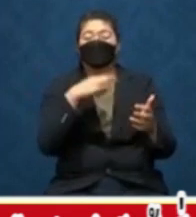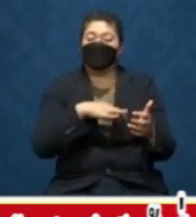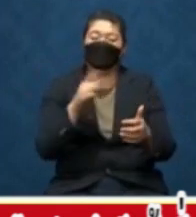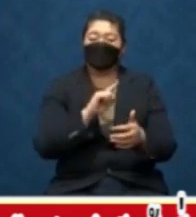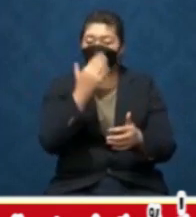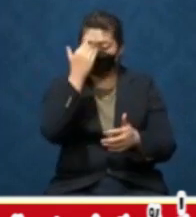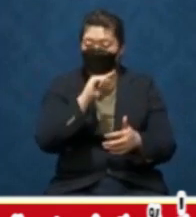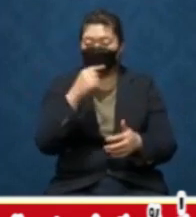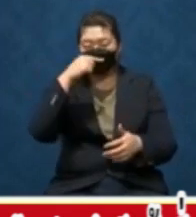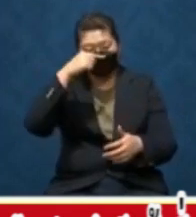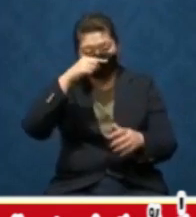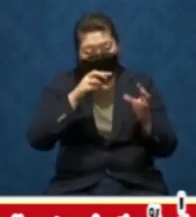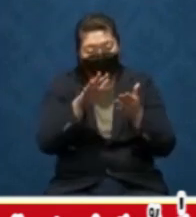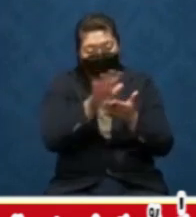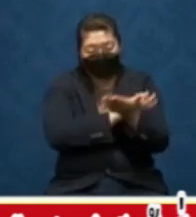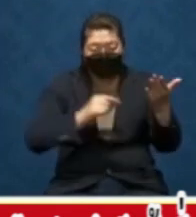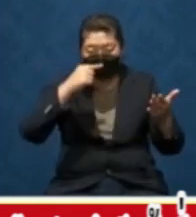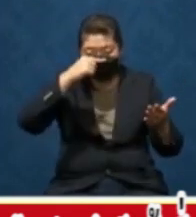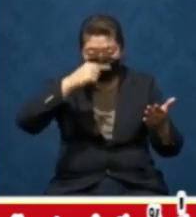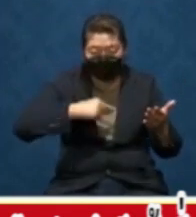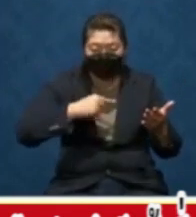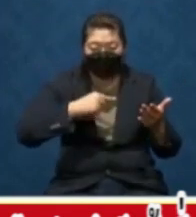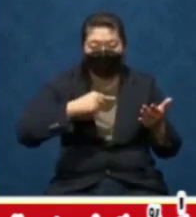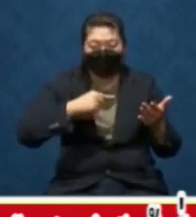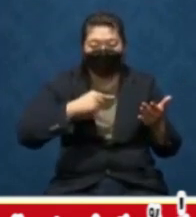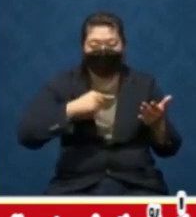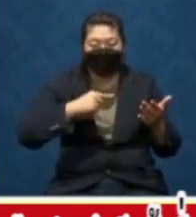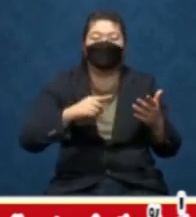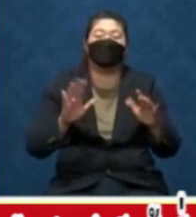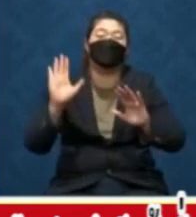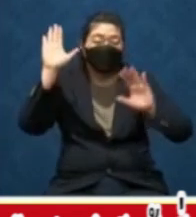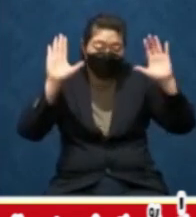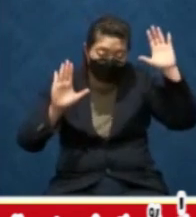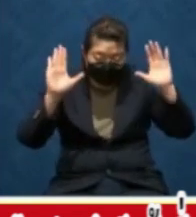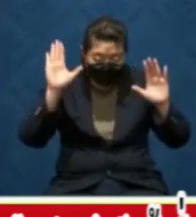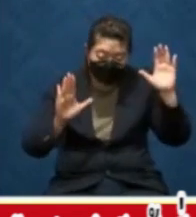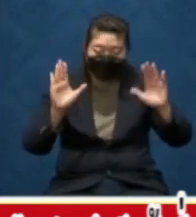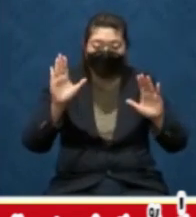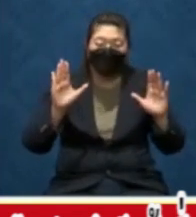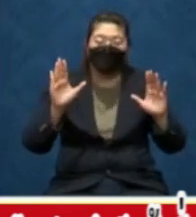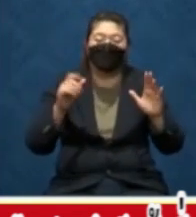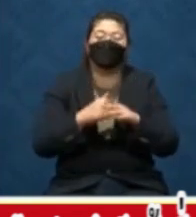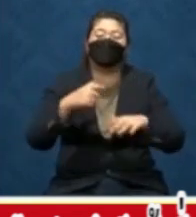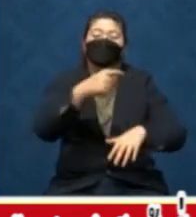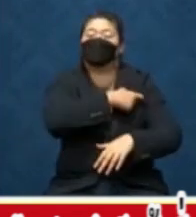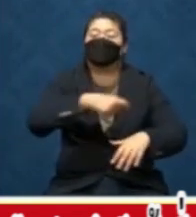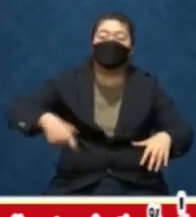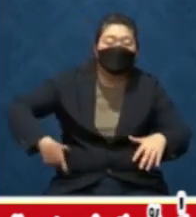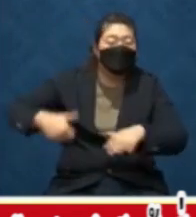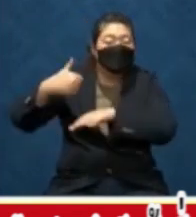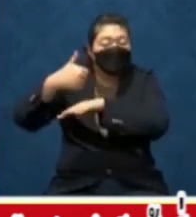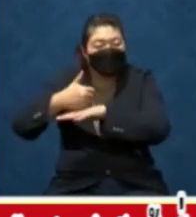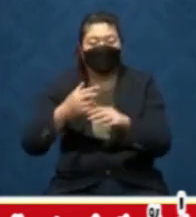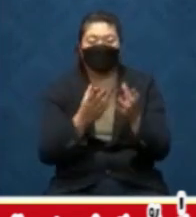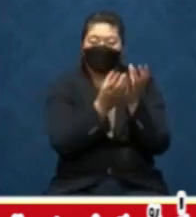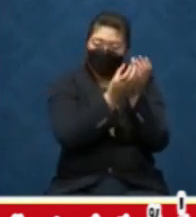ด้วยระบอบประชาธิปไตยที่มีองค์พระมหากษัตริย์เป็นประมุขทั้งๆที่รัฐมนตรี 2560นั้นเป็นเพียง